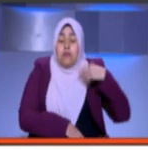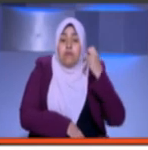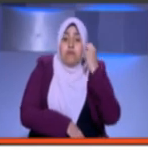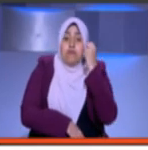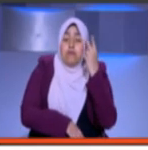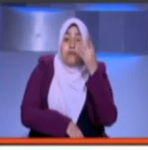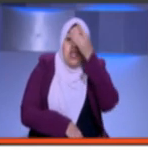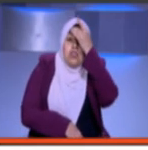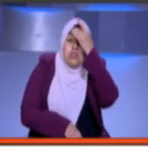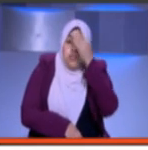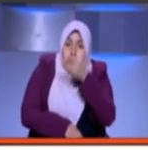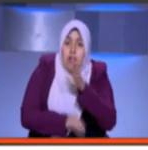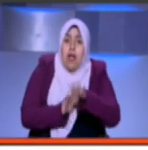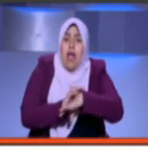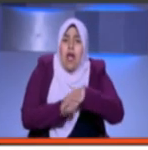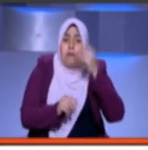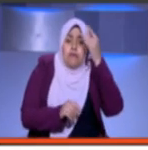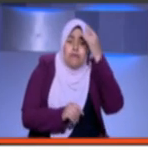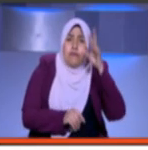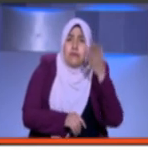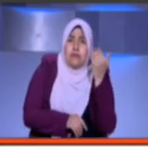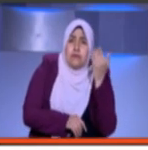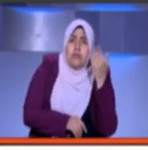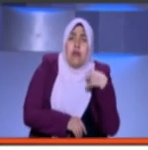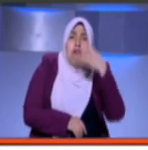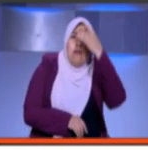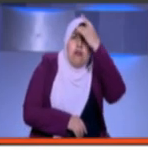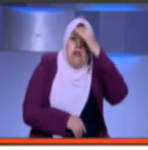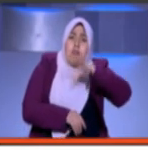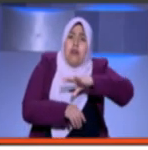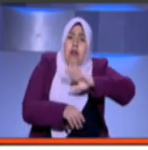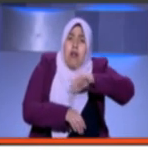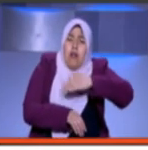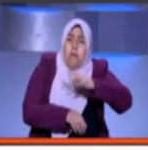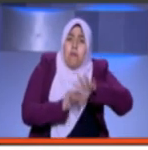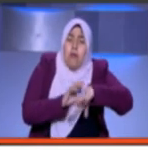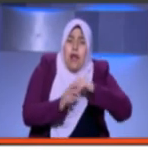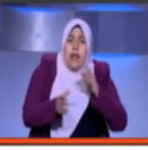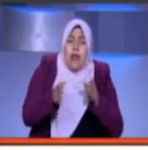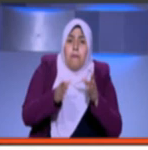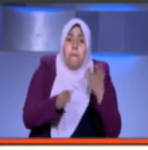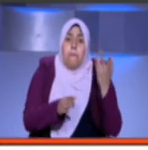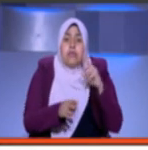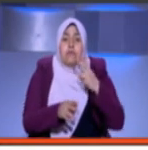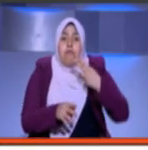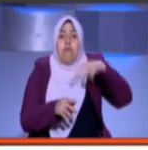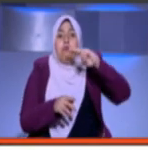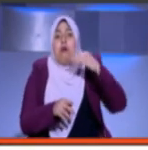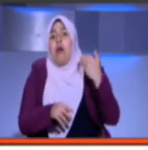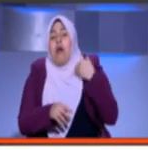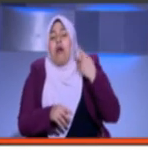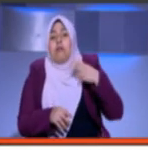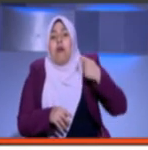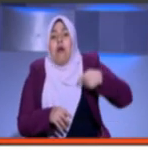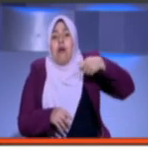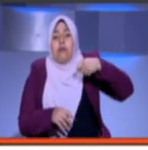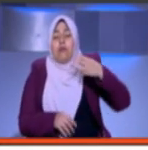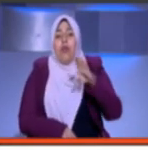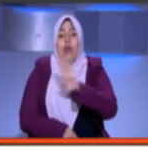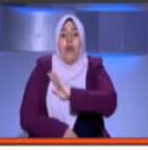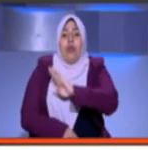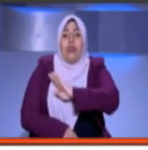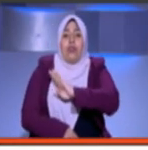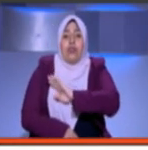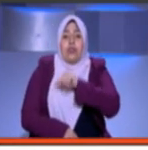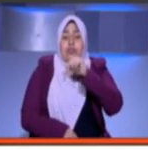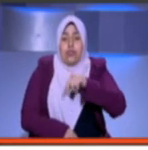ومن الوفيات. أيضا لم تكن هناك إجراءات جديدة، شارك الجيش القوات المسلحة مع الشرطة في